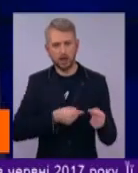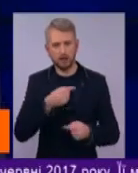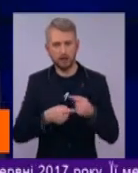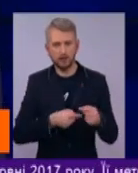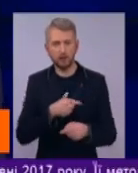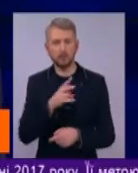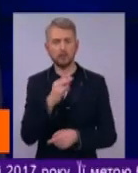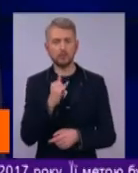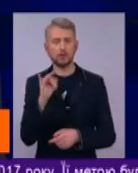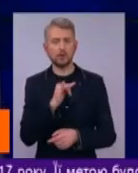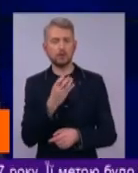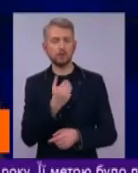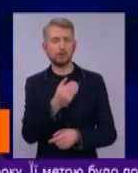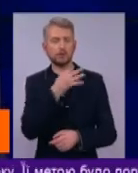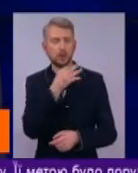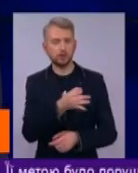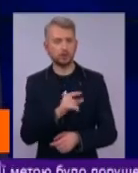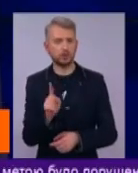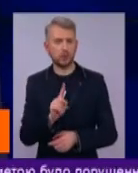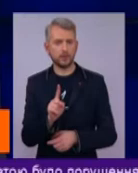и еще я вам скажу, что